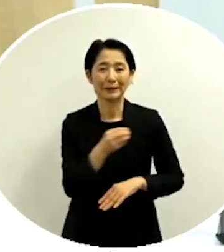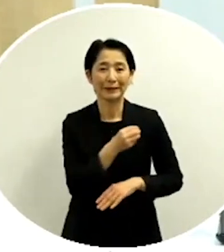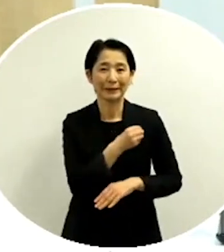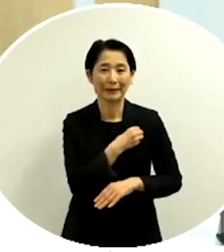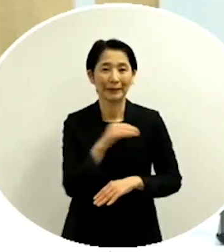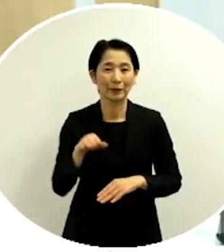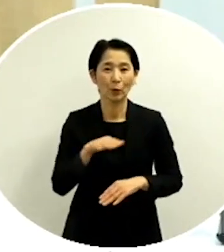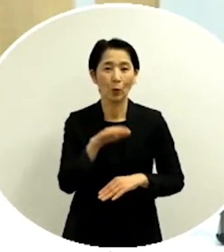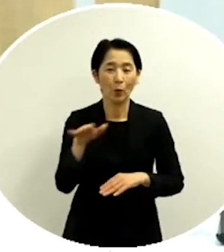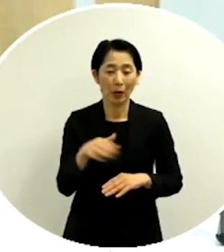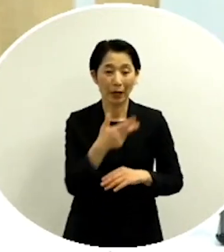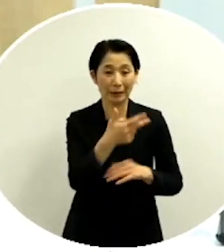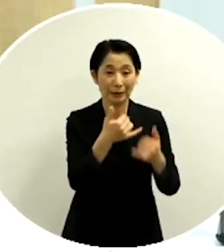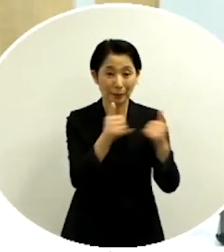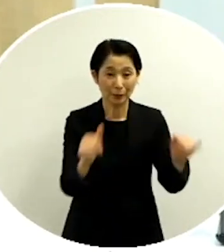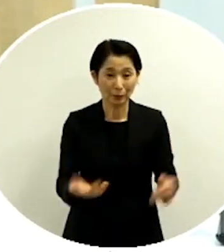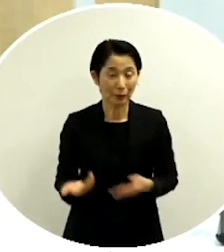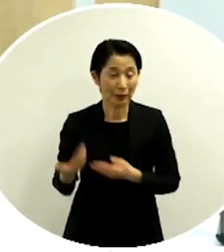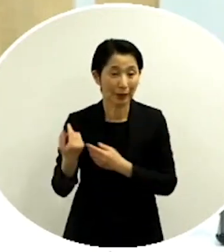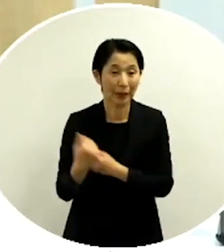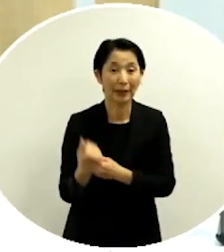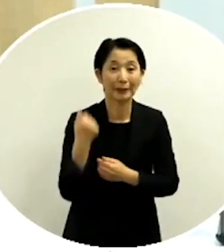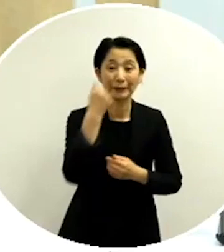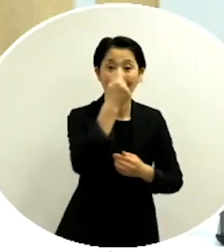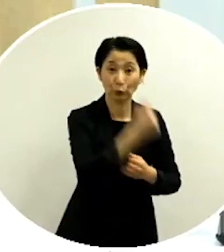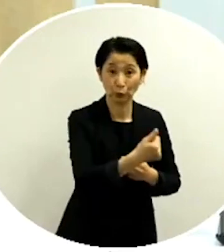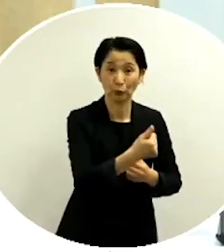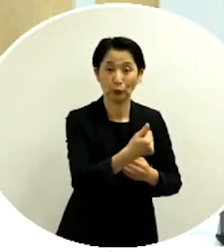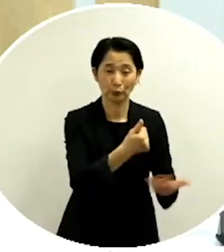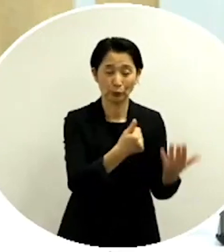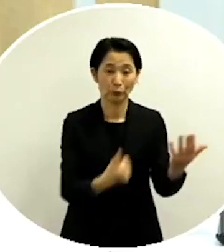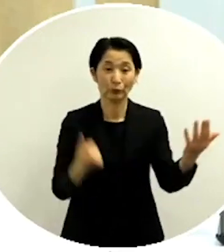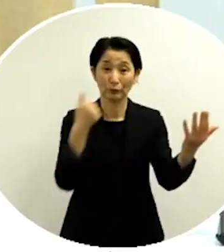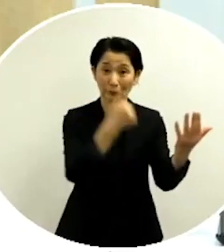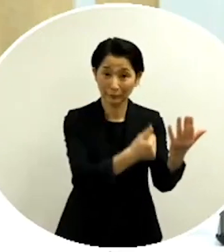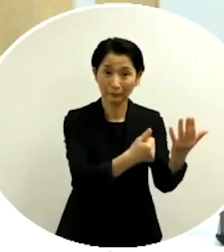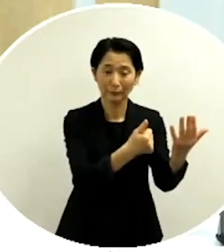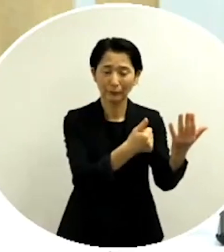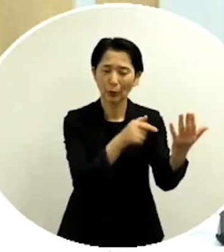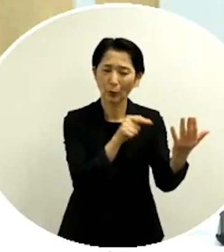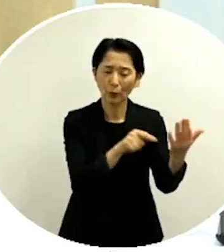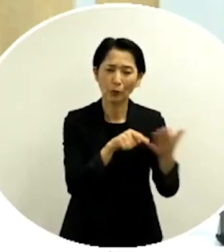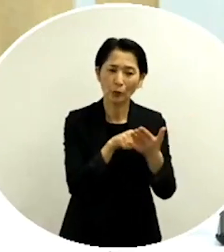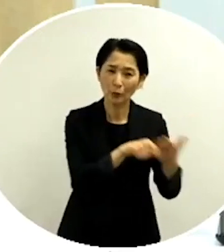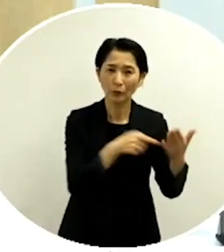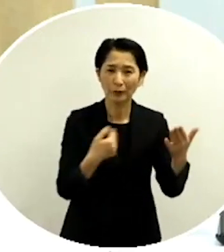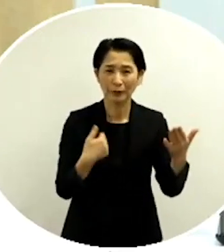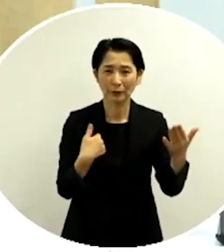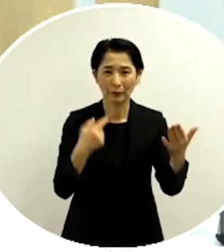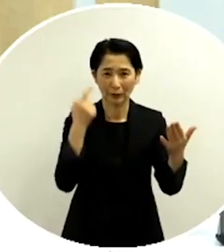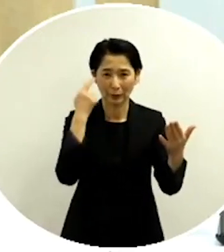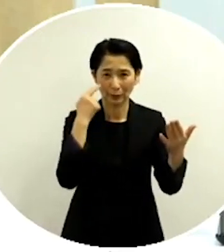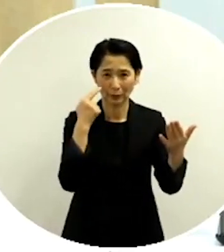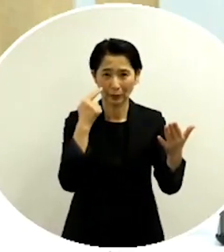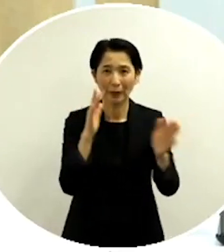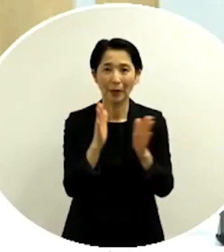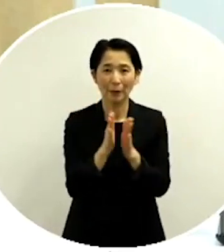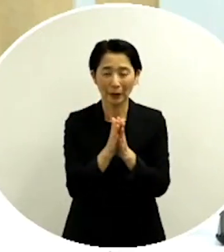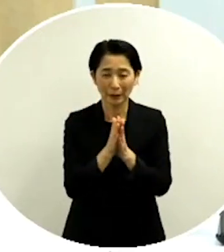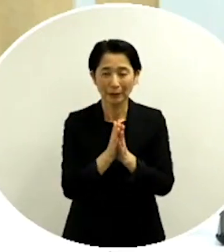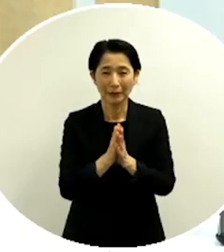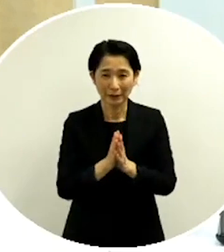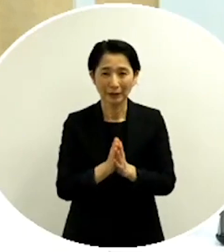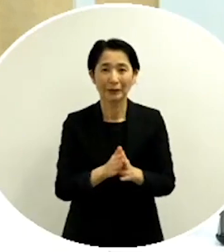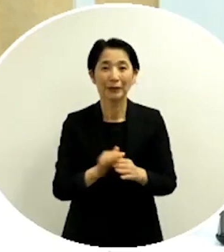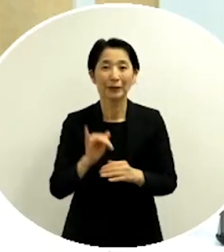市民の中に入っていくこの努力をあのするべきだというふうに思っています合わせてあのいけば6さんが